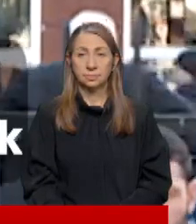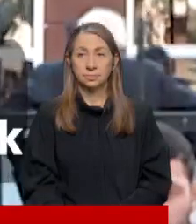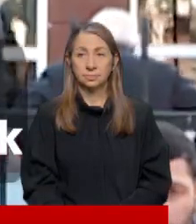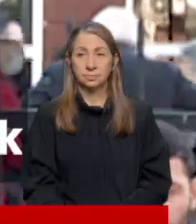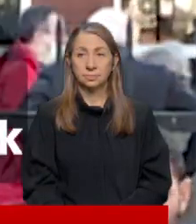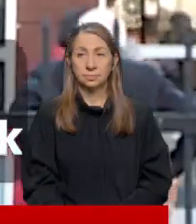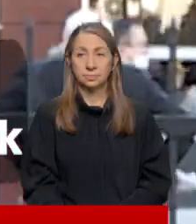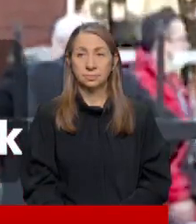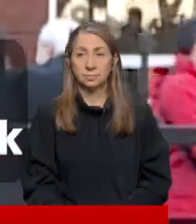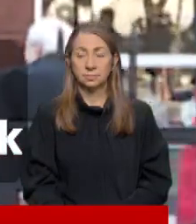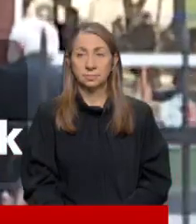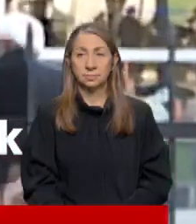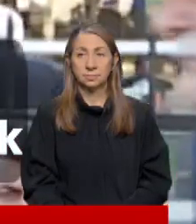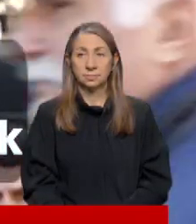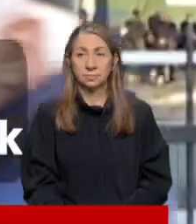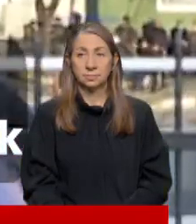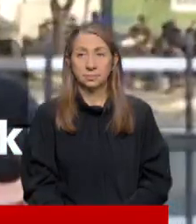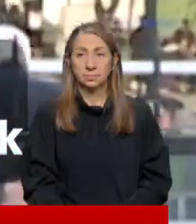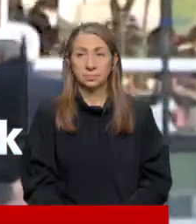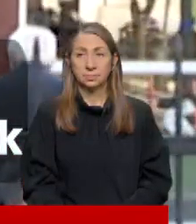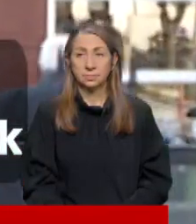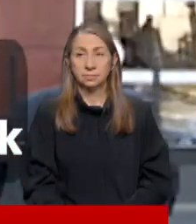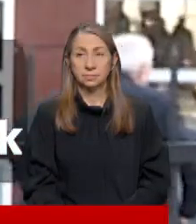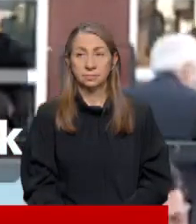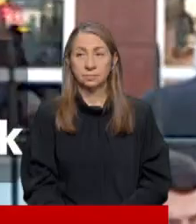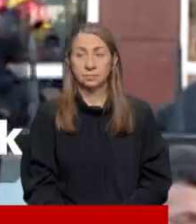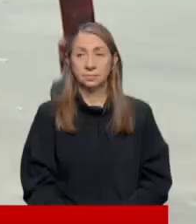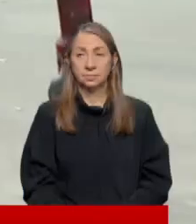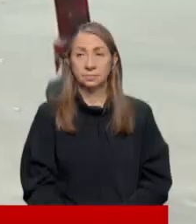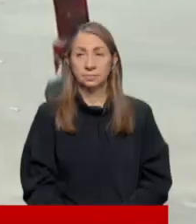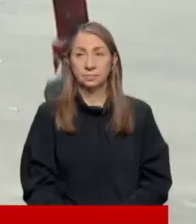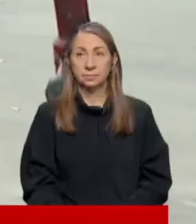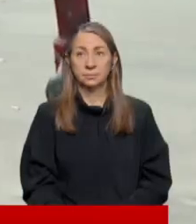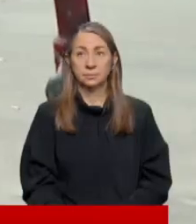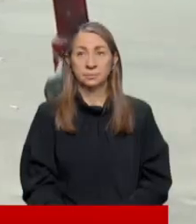gidenlere gitmiş ekonomilerde yetiştiremiyor hasta çok